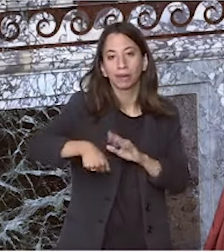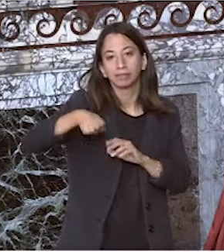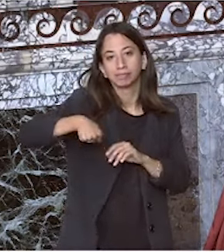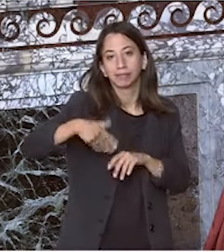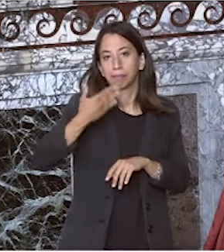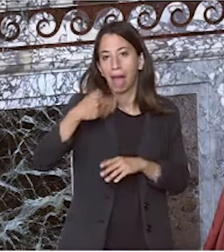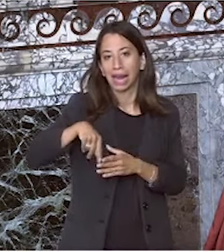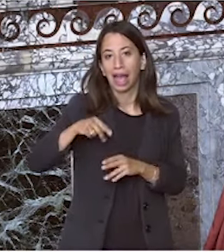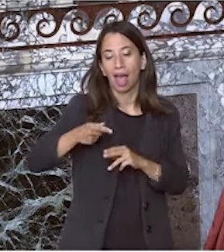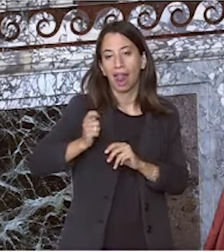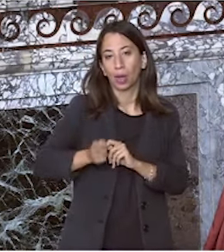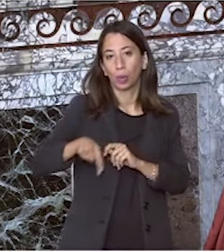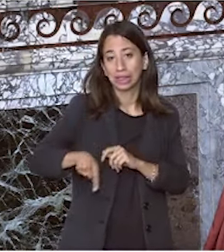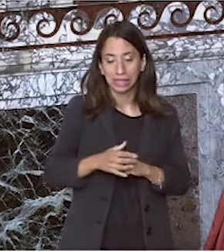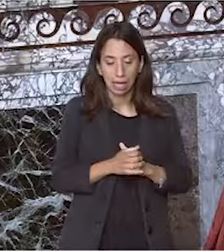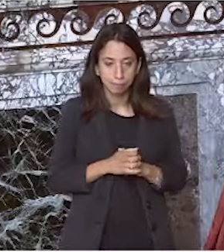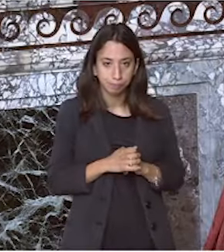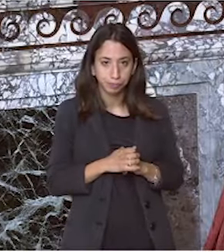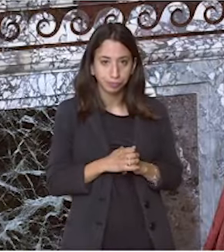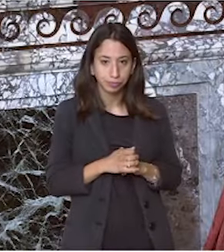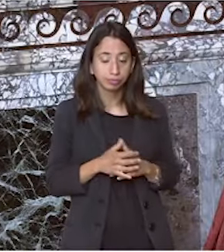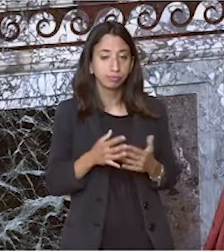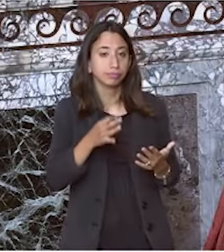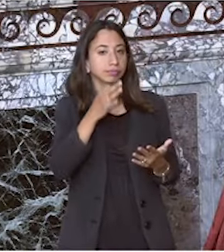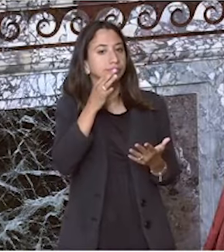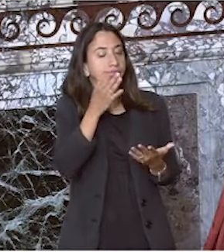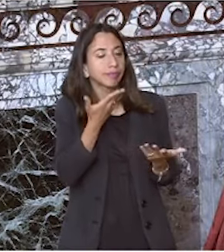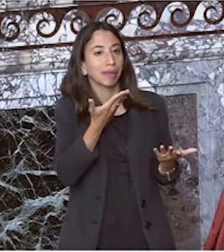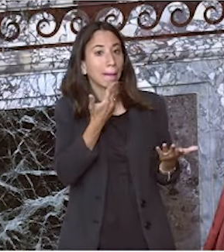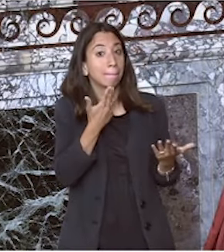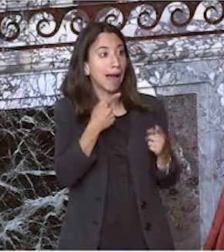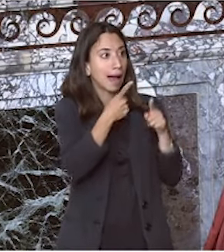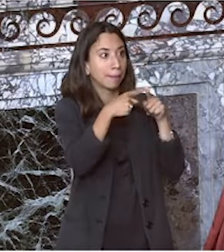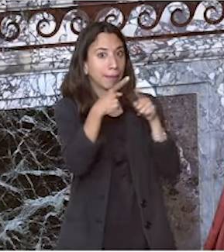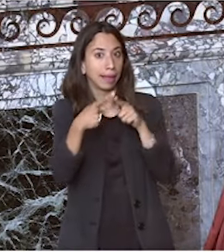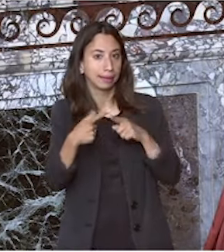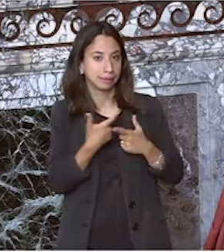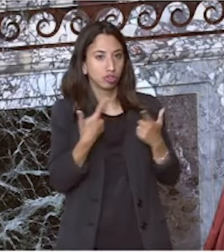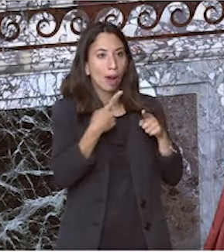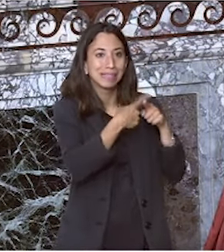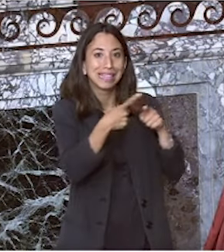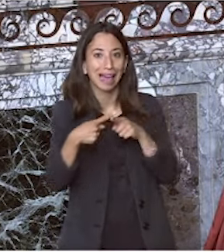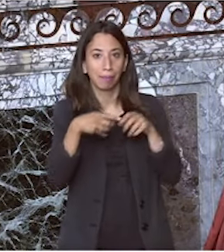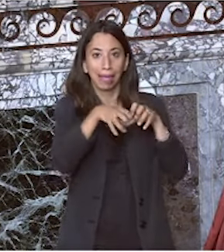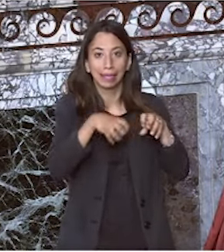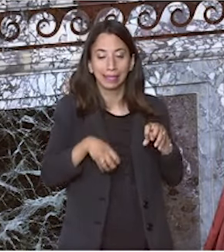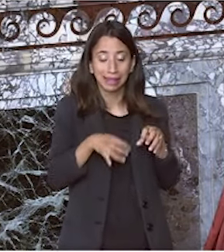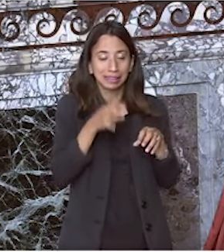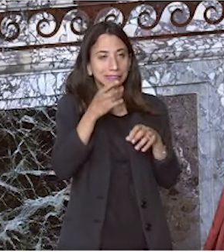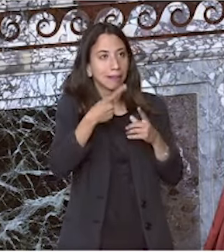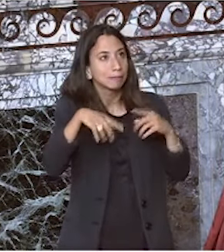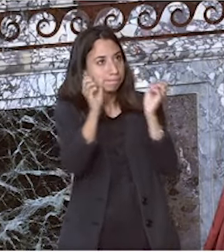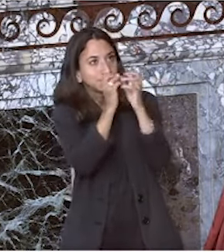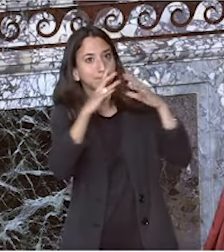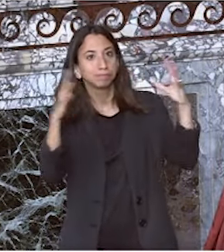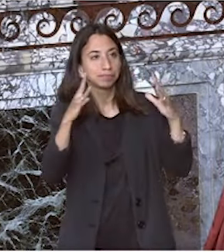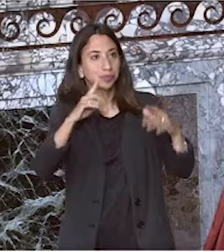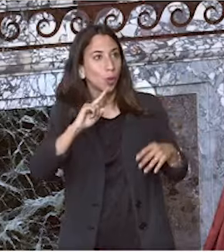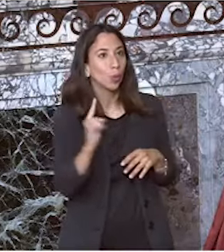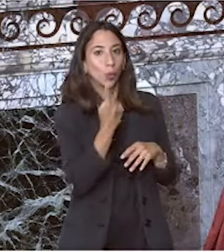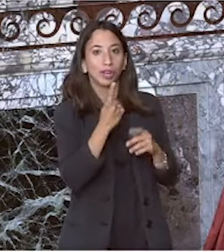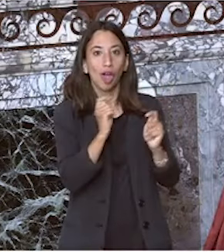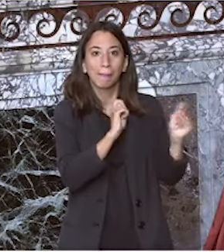Dato il ruolo centrale delle banche in tutti i segmenti del mercato dei capitali, è difficile immaginare un mercato